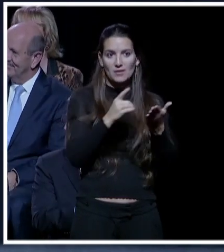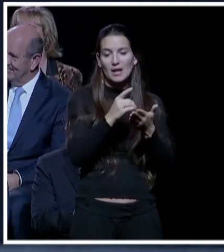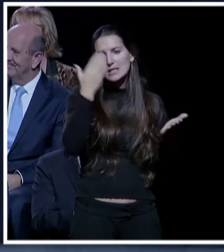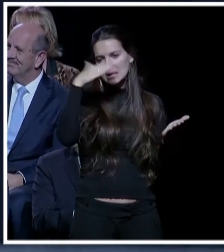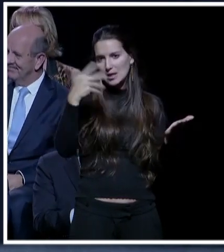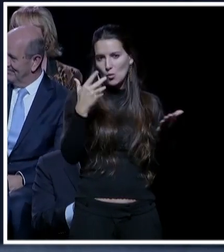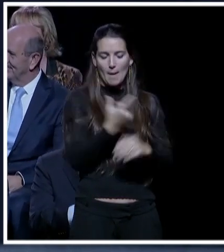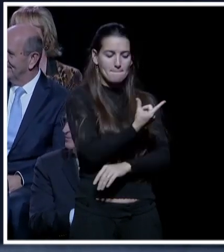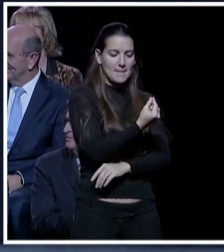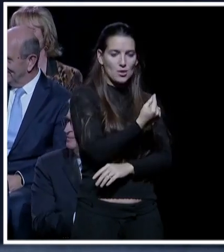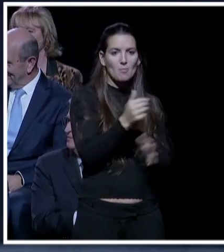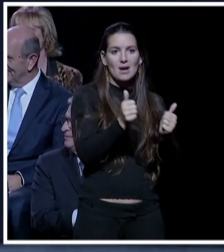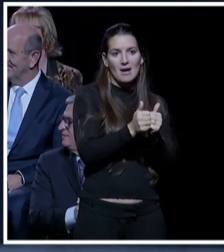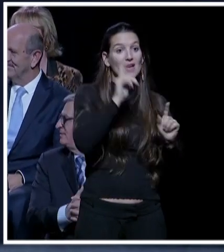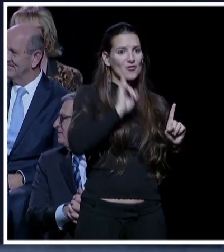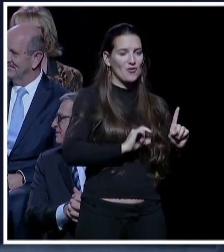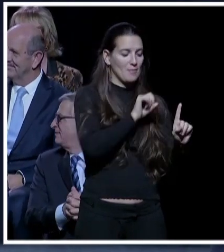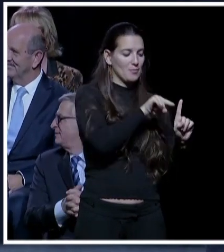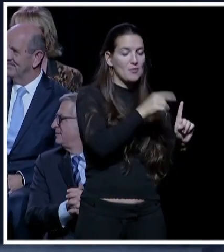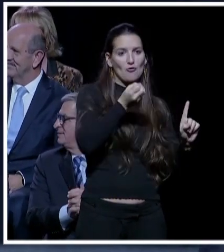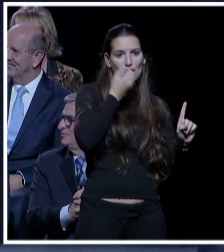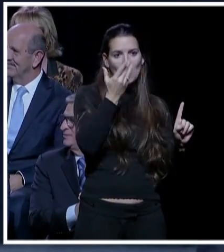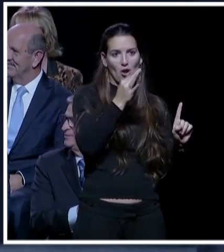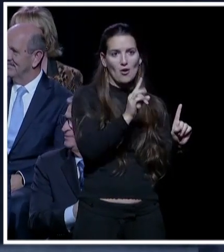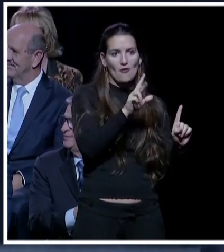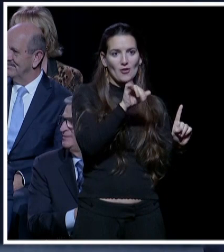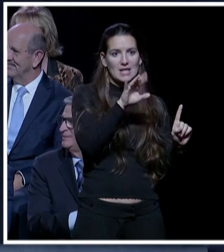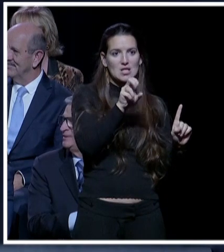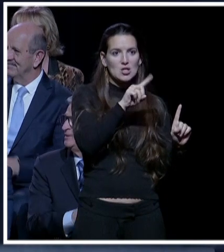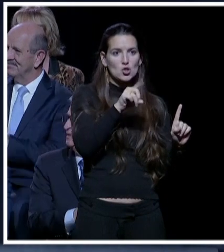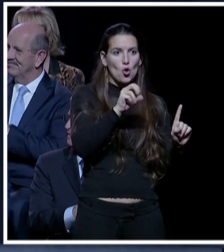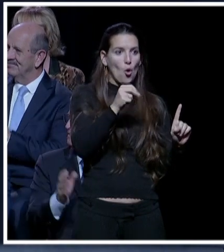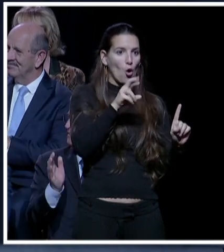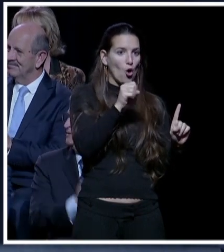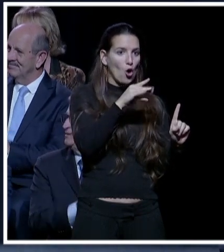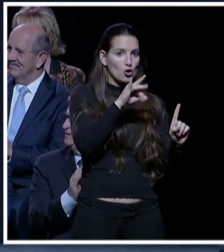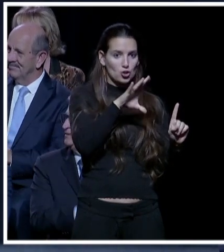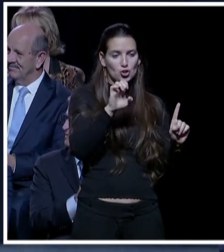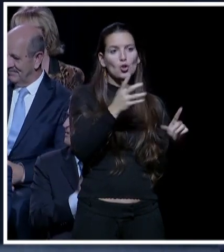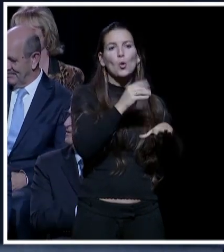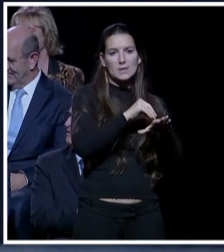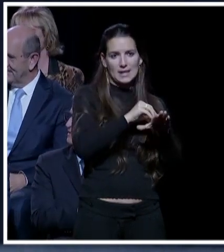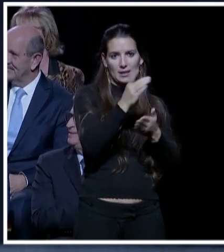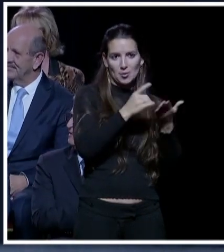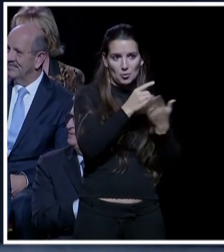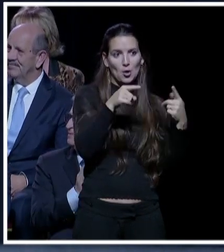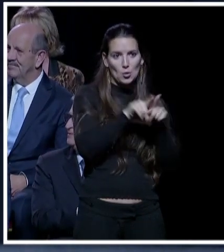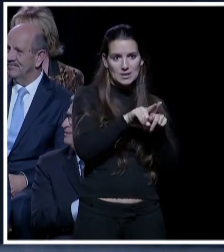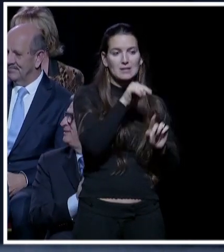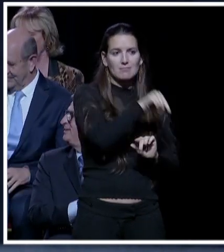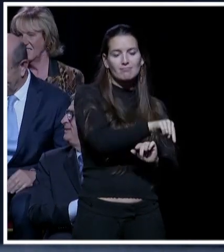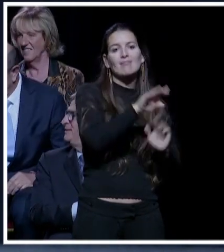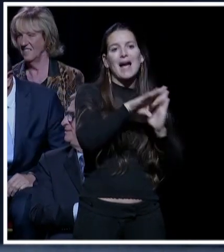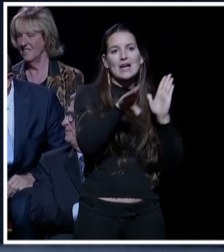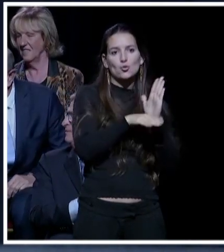est en binôme avec sa voisine, Fleur Frison-Roche, conseillère départementale également, mais elle est adjointe à Mougins. Voilà,